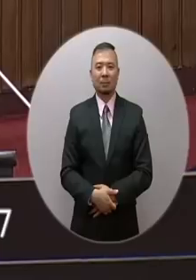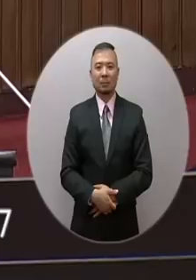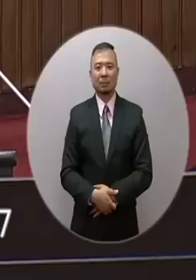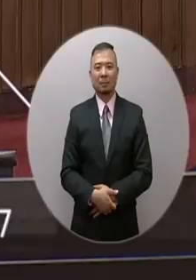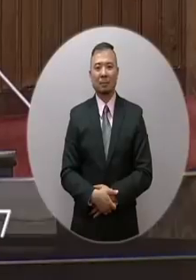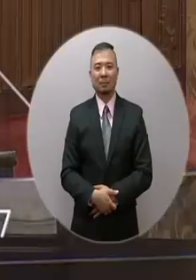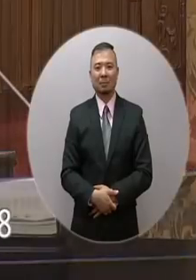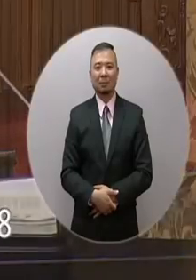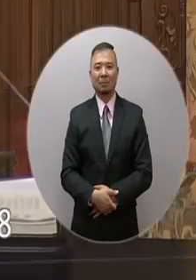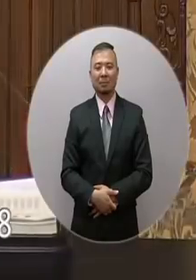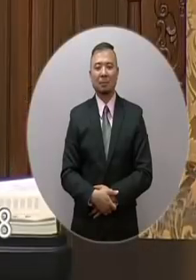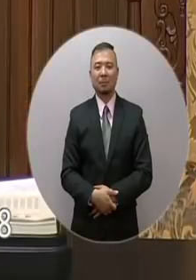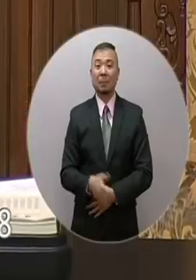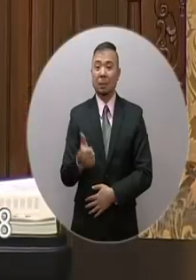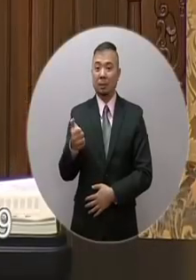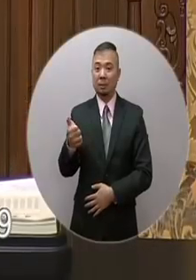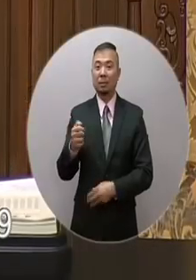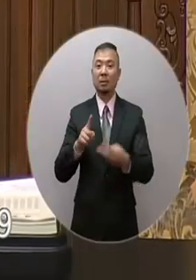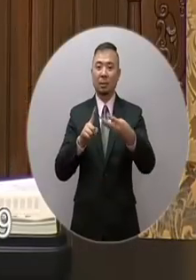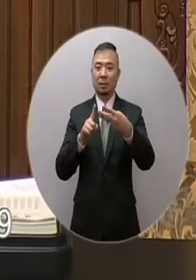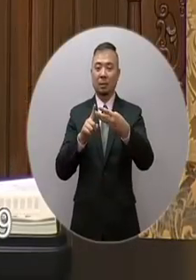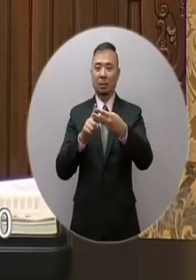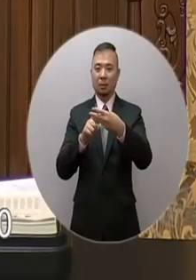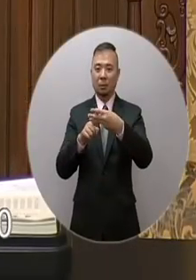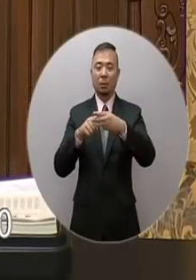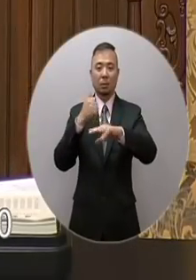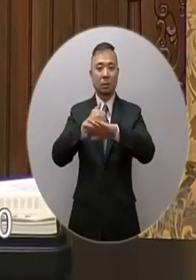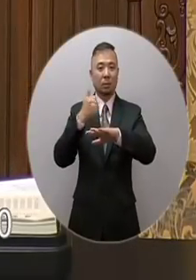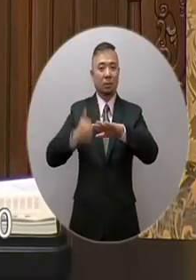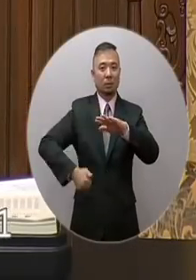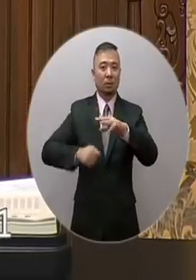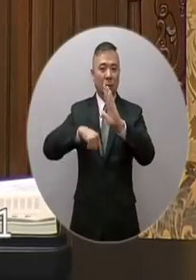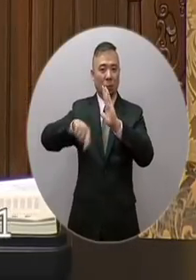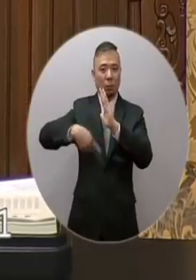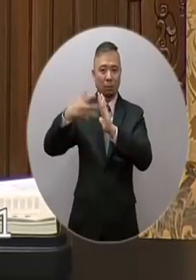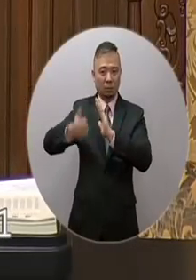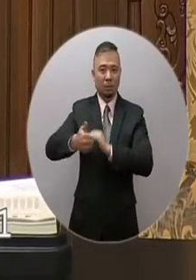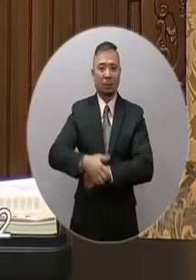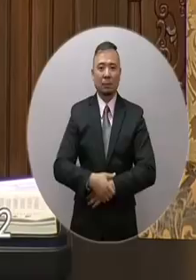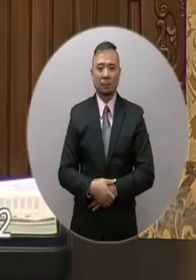好，谢谢王前院长，